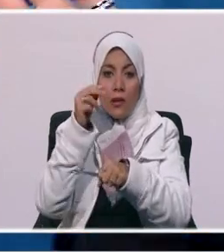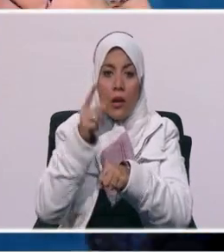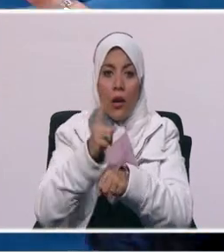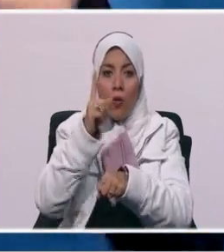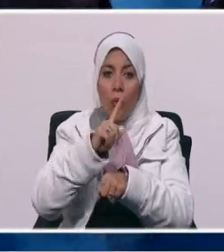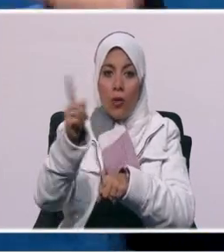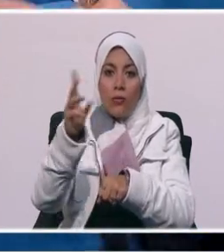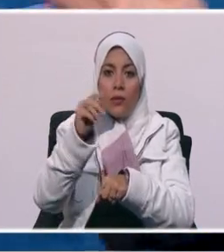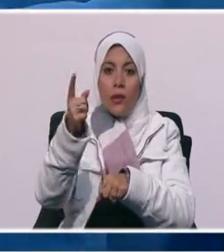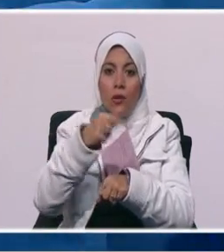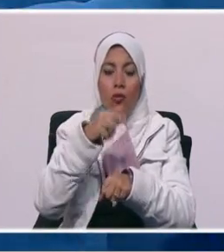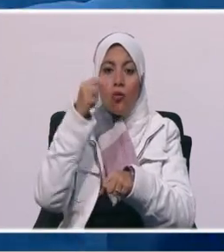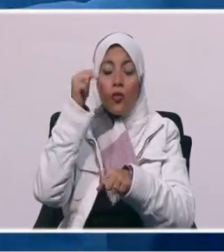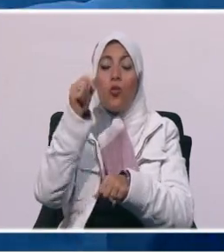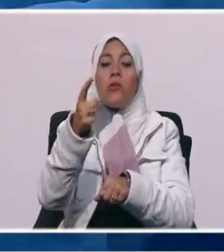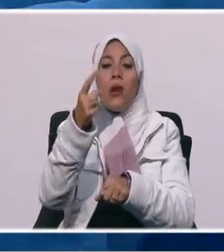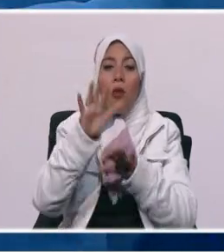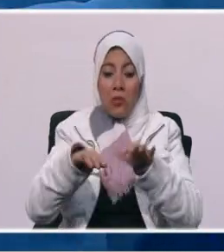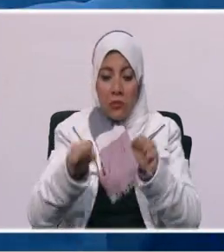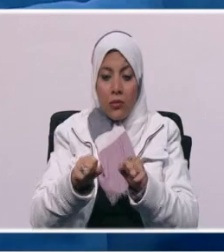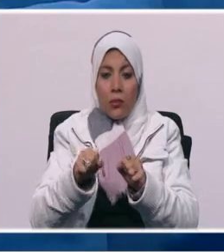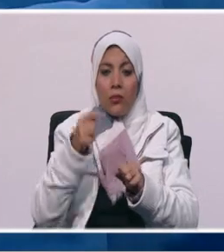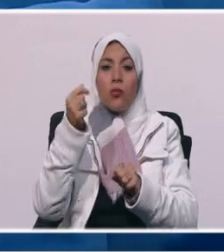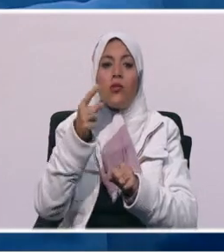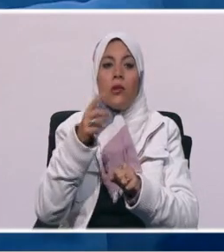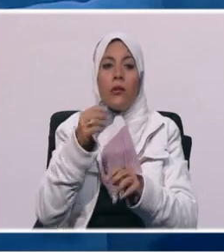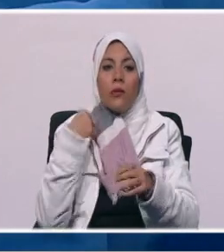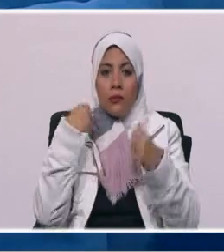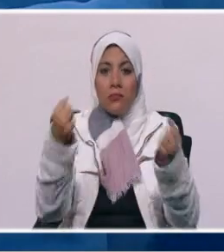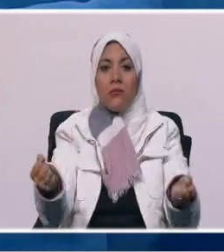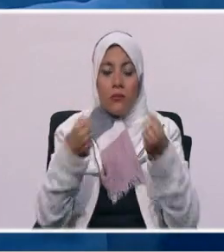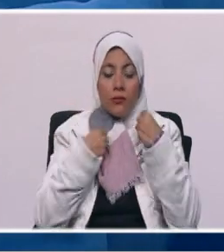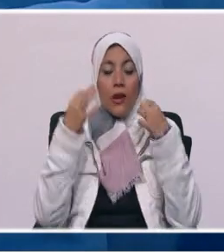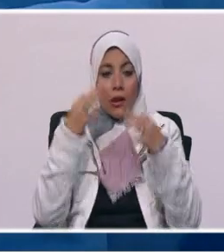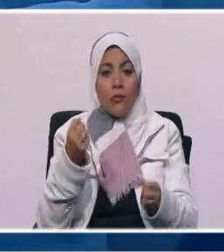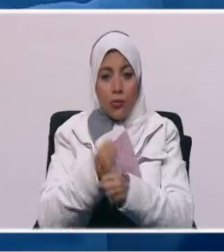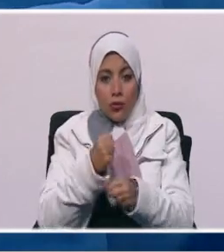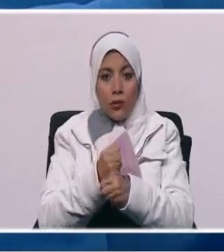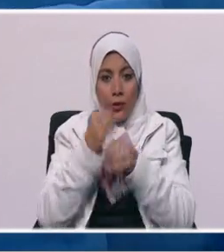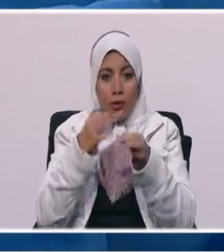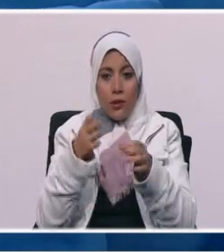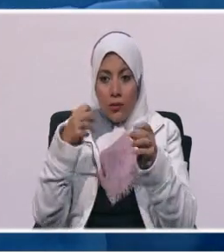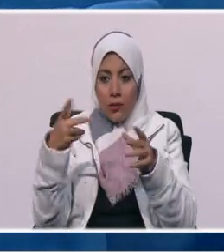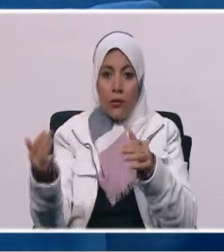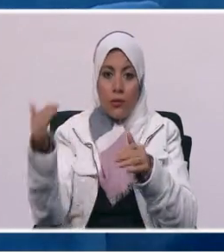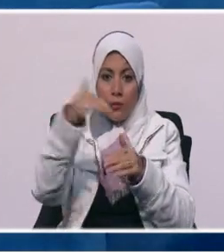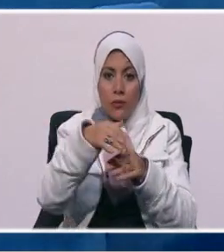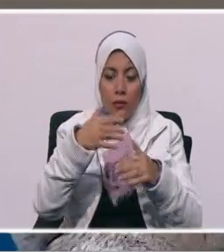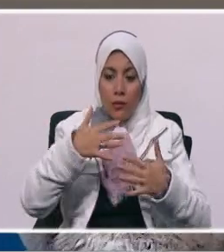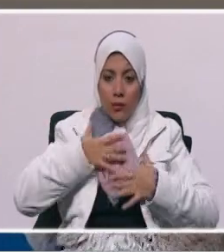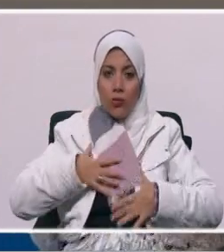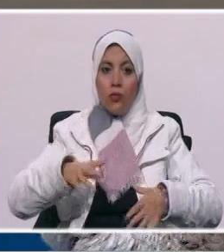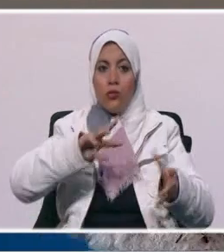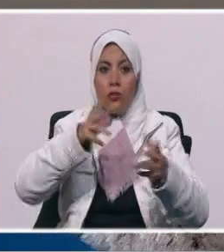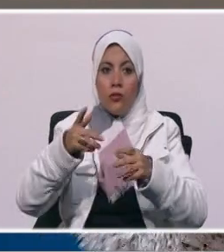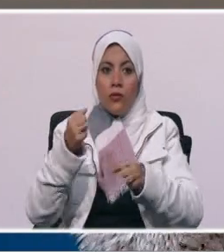بريك مثلا، انا 20 ساعه كاميرا، فدي محتاجه صحه، محتاجه ان انا اخلص مشهد اجري على الكرفان اغير وارجع، لانه